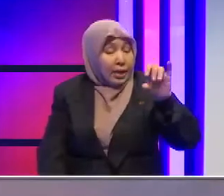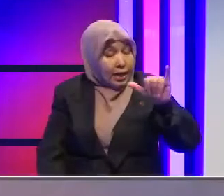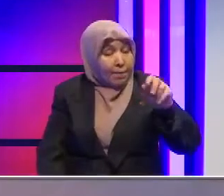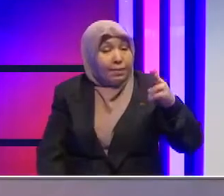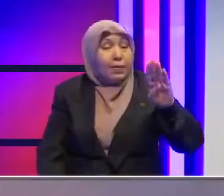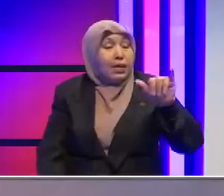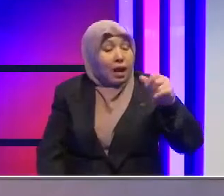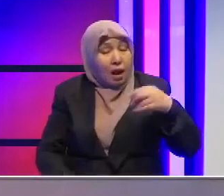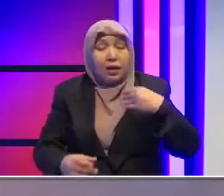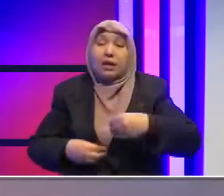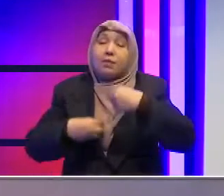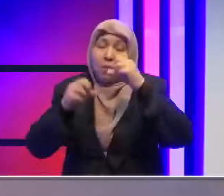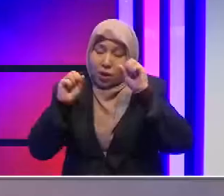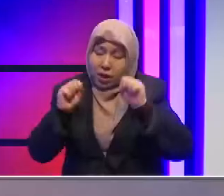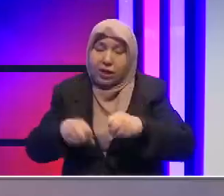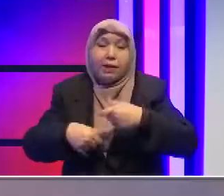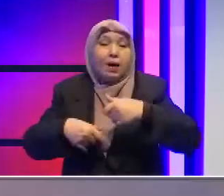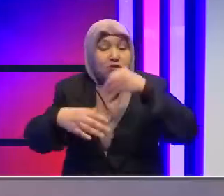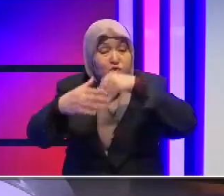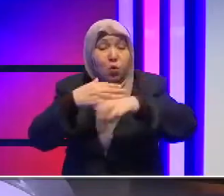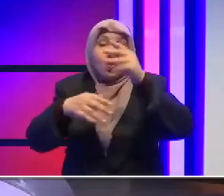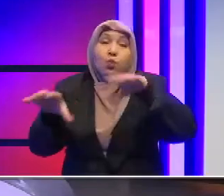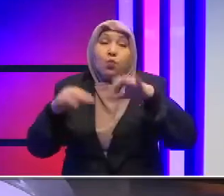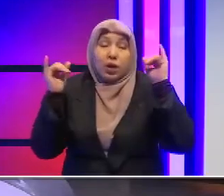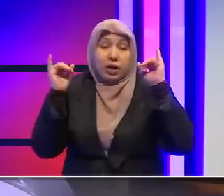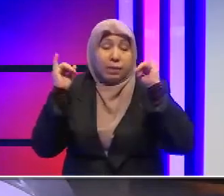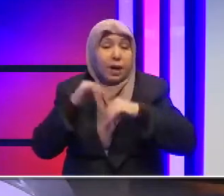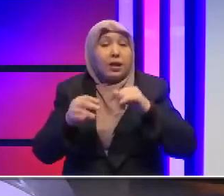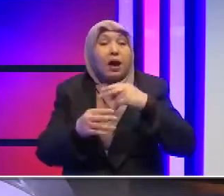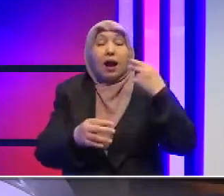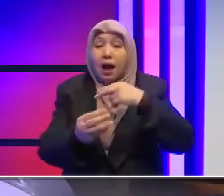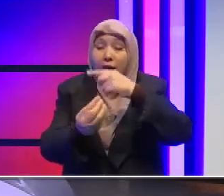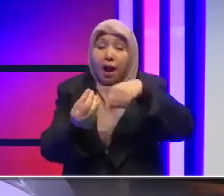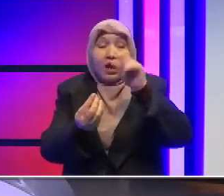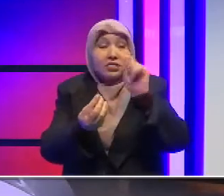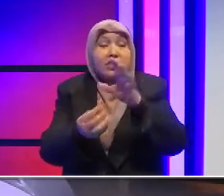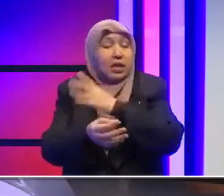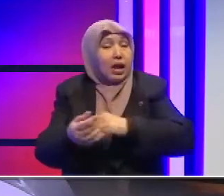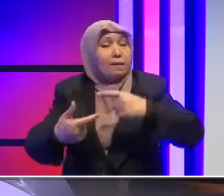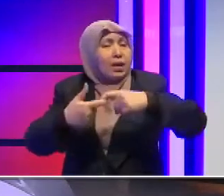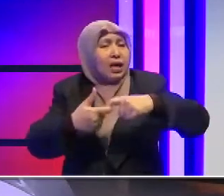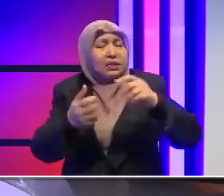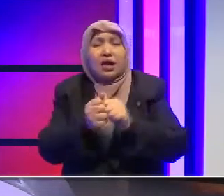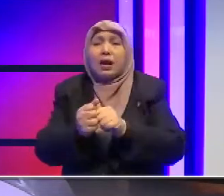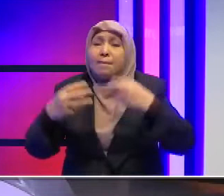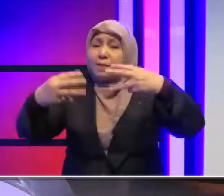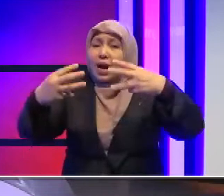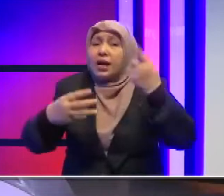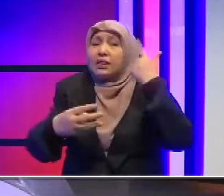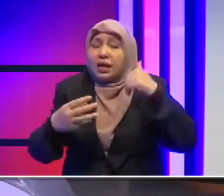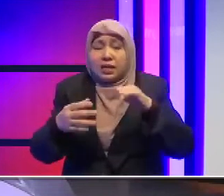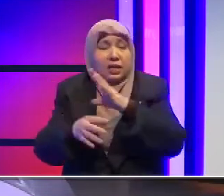telah difardukan sebelum daripada itu. Masya-Allah, itu adalah kaitan di mana apa kaitan haji dan juga peperangan tadi Ustaz ya.